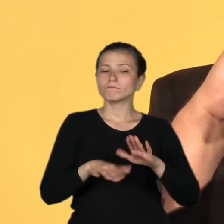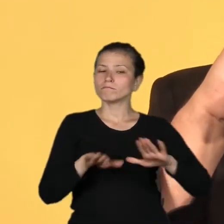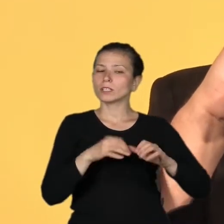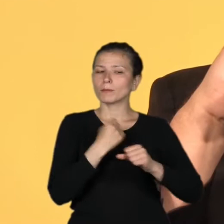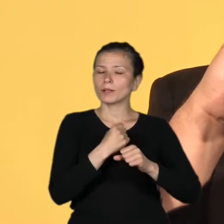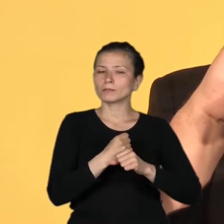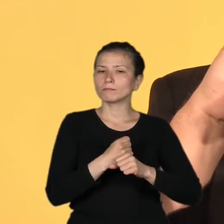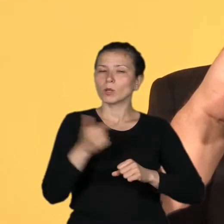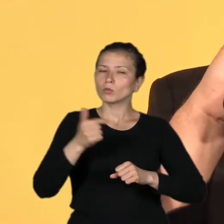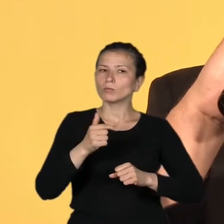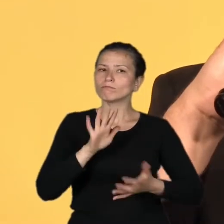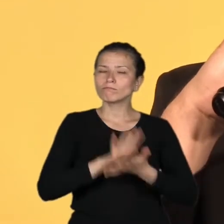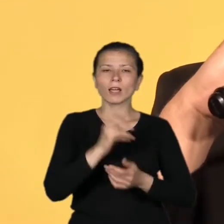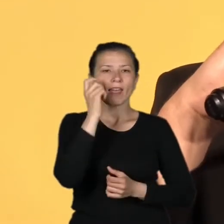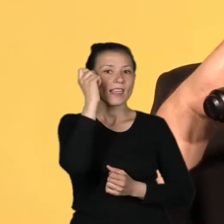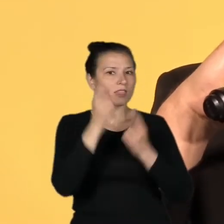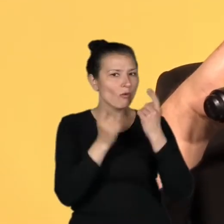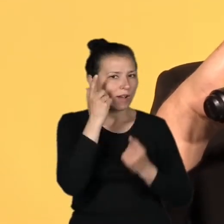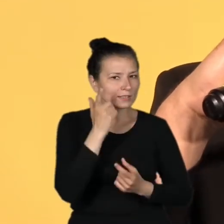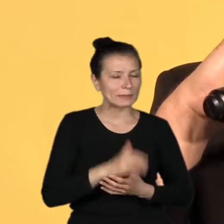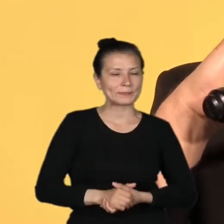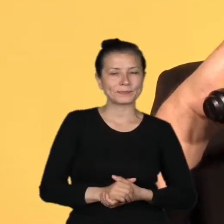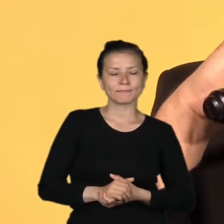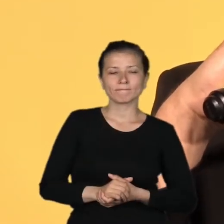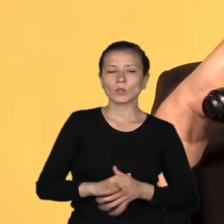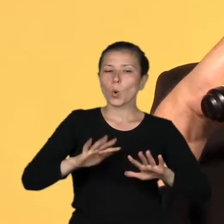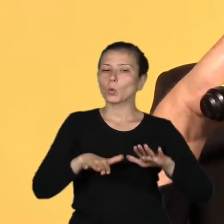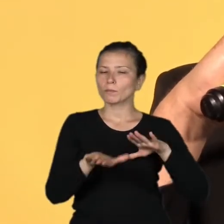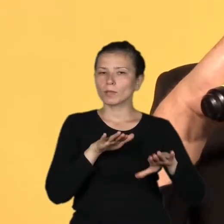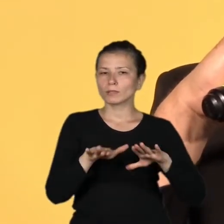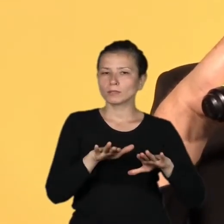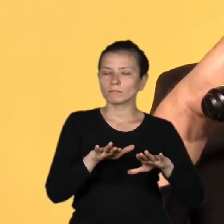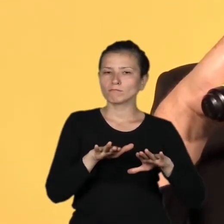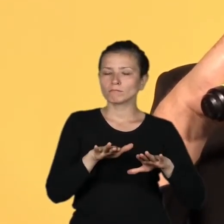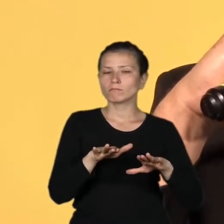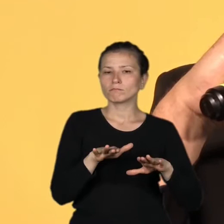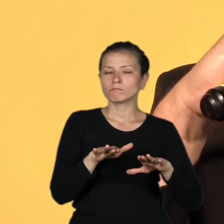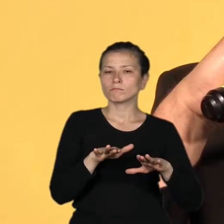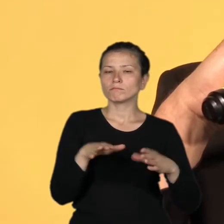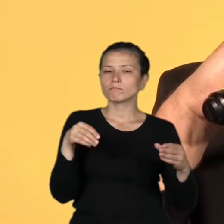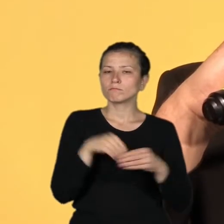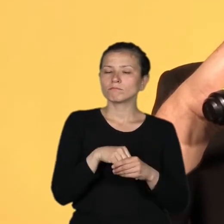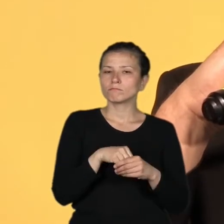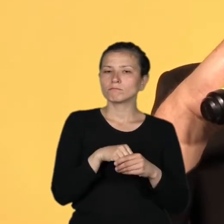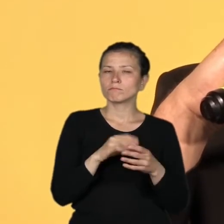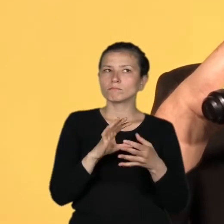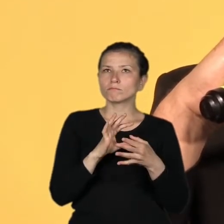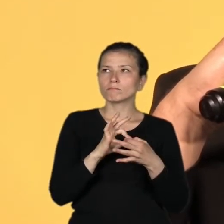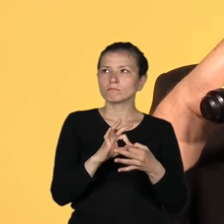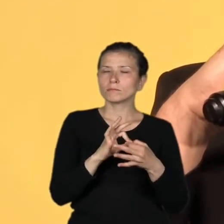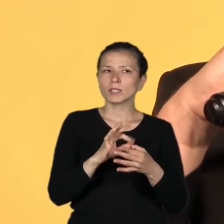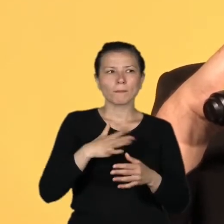być innowacyjne, można powiedzieć. To są miejsca, które związane są takim permanentnym